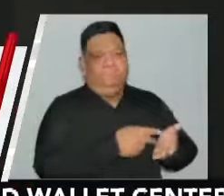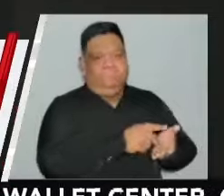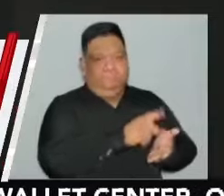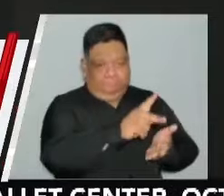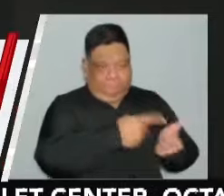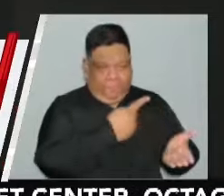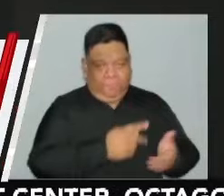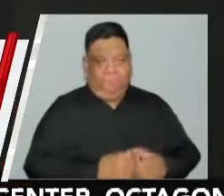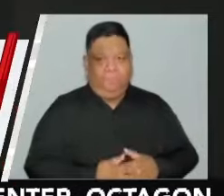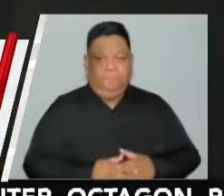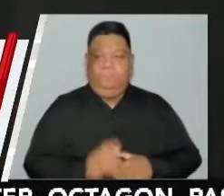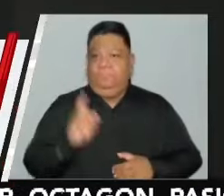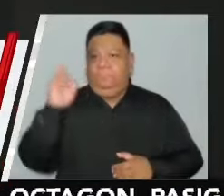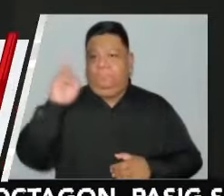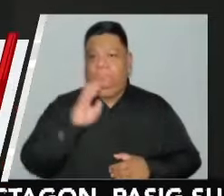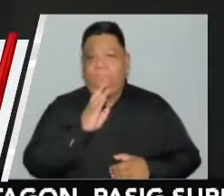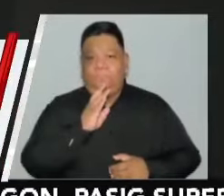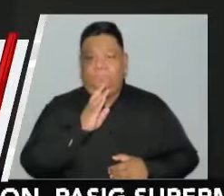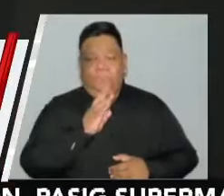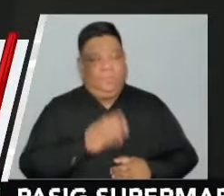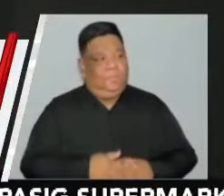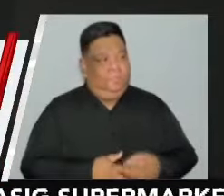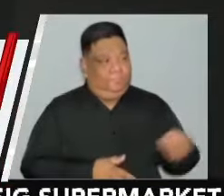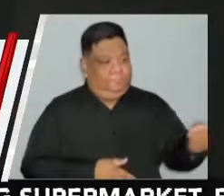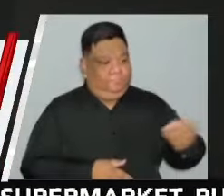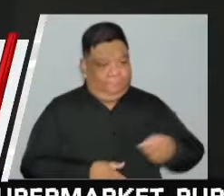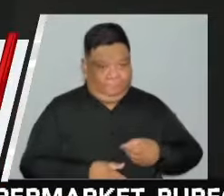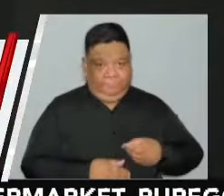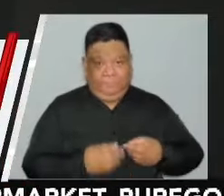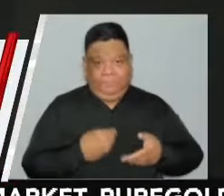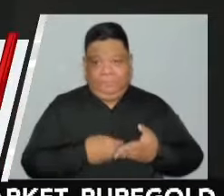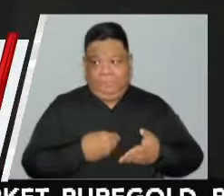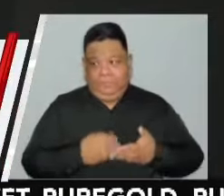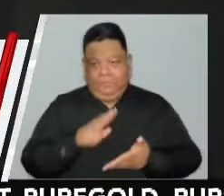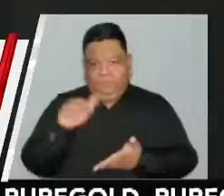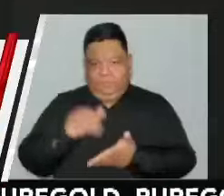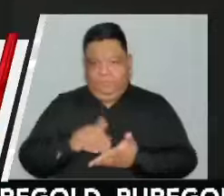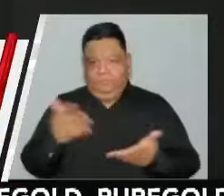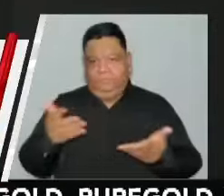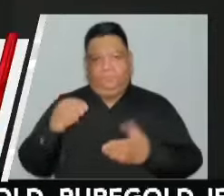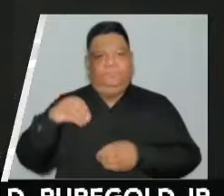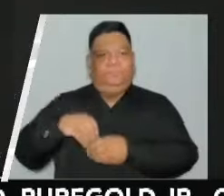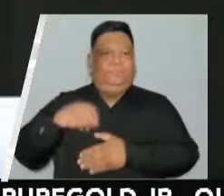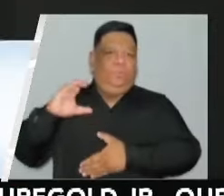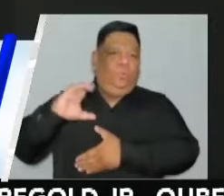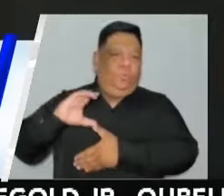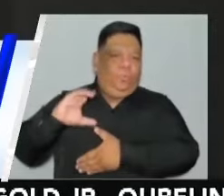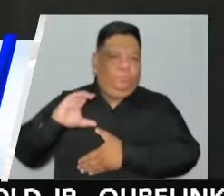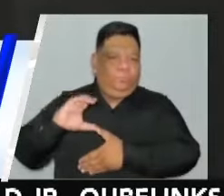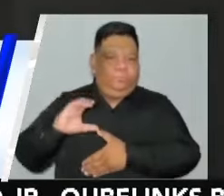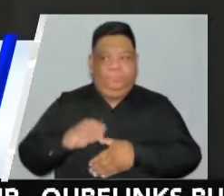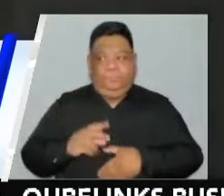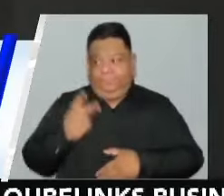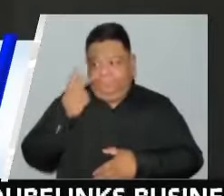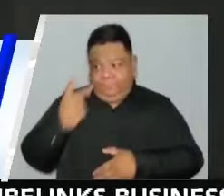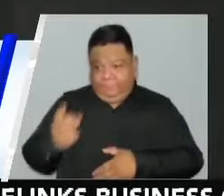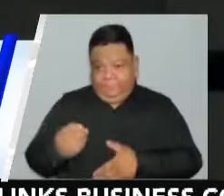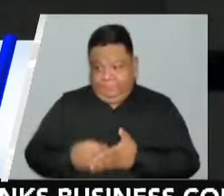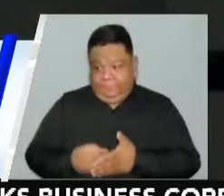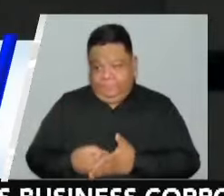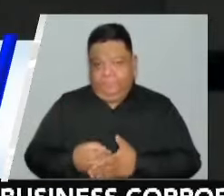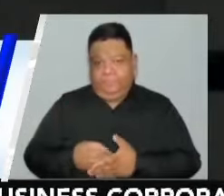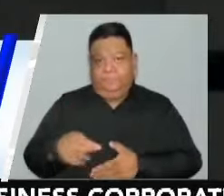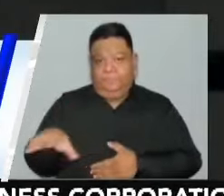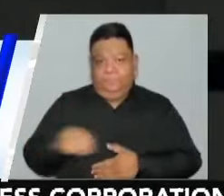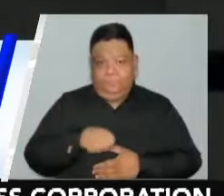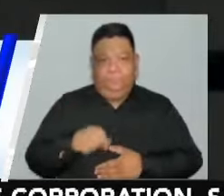pera dadalhin dun sa area kung saan kailangan magkita sa bandang Caloocan. Pagkakita nun, kukunin lang yung pera, tapos following day na i-deliver.